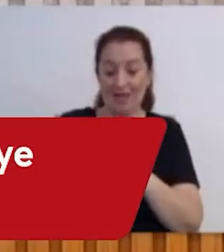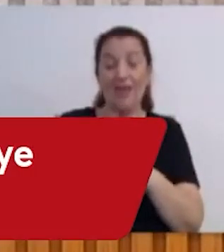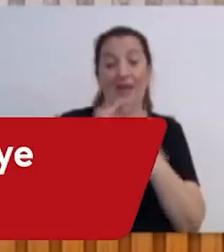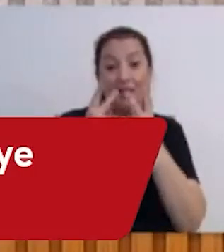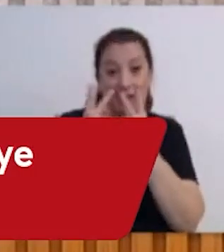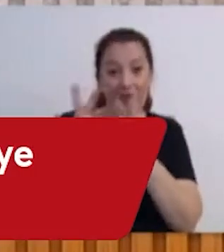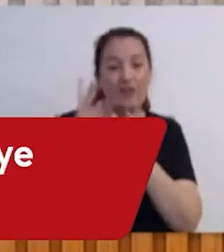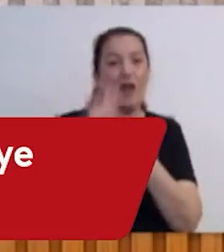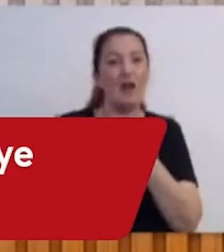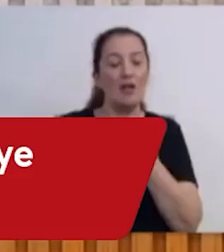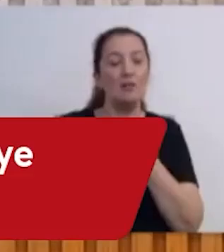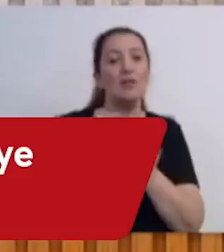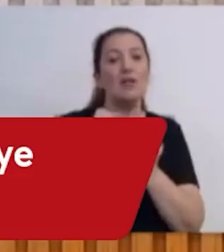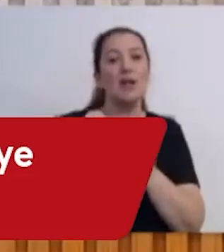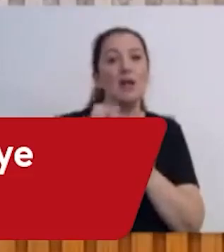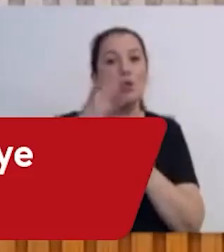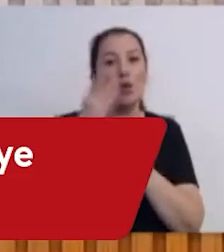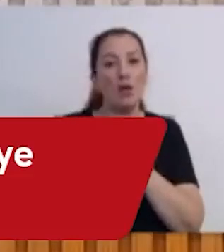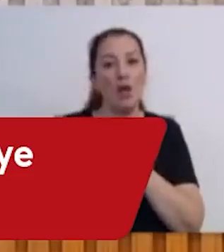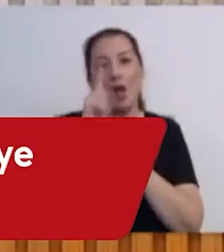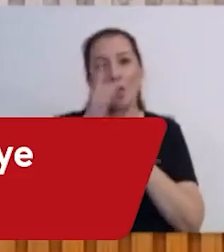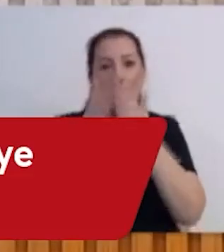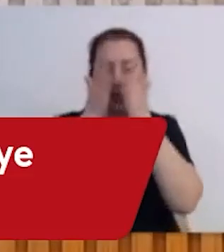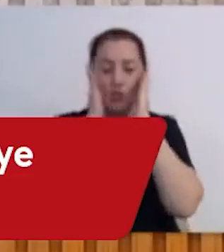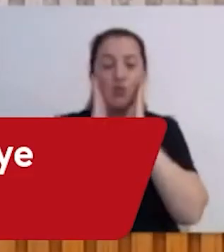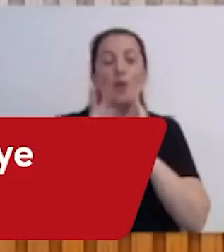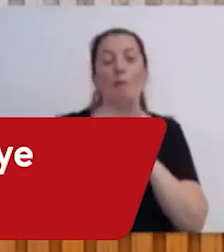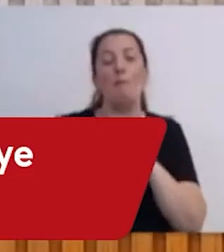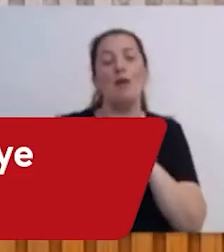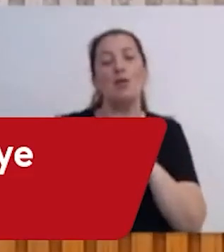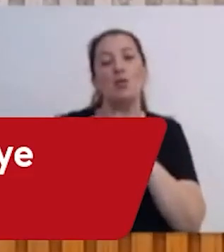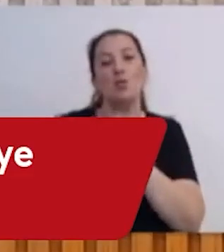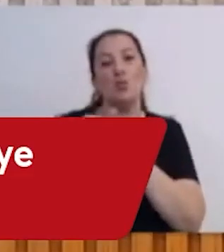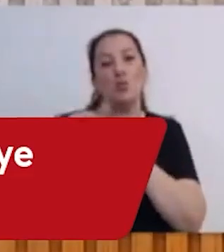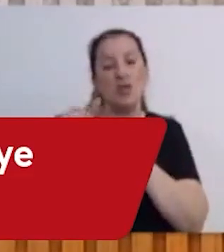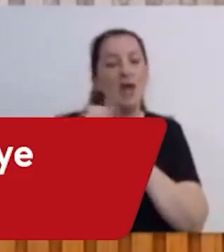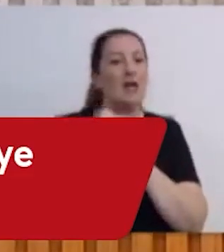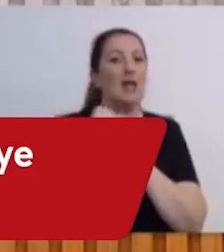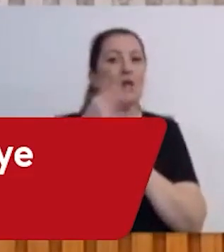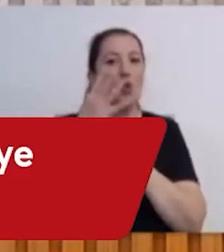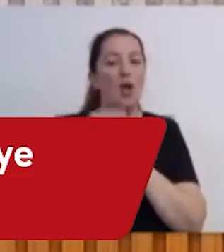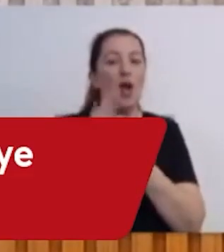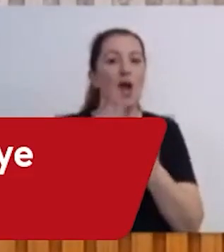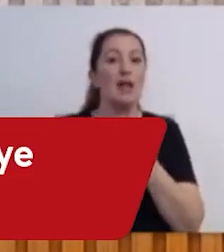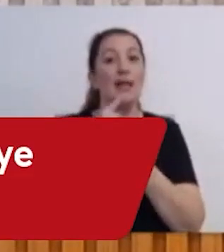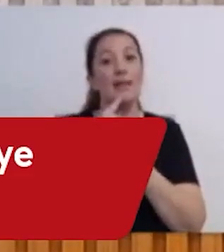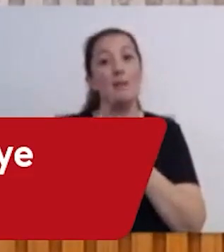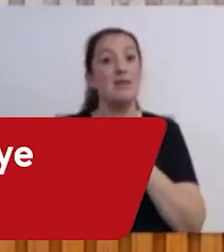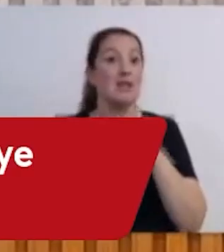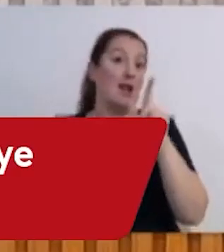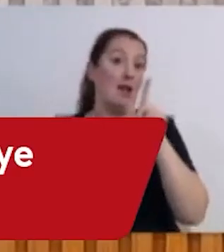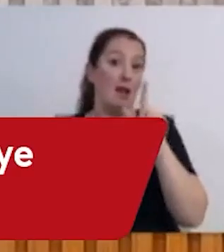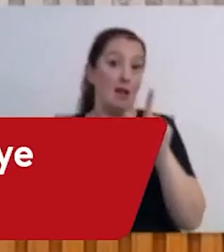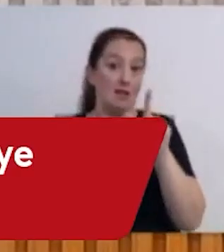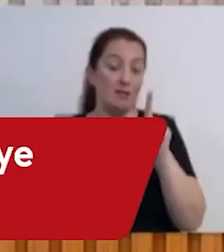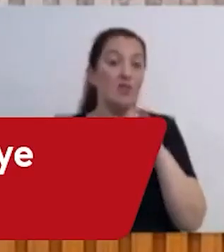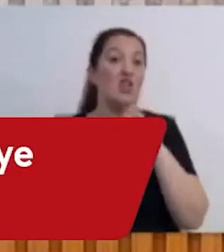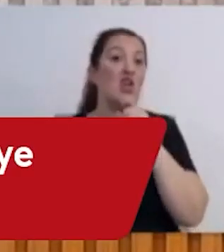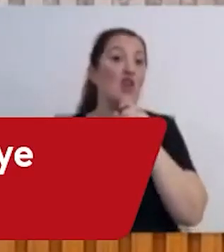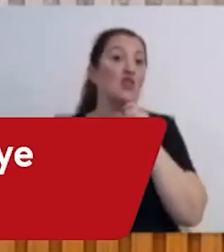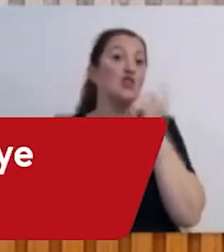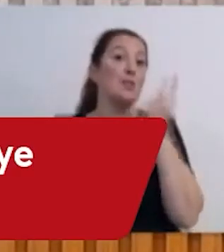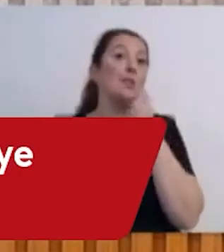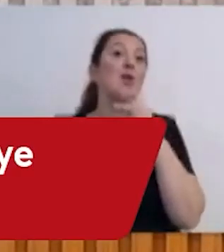arkadaşlarımız, yakın olanları, Allah'a şükür bana uzak, yakın olan arkadaşları demesi lazım ki yanlış